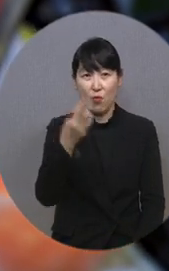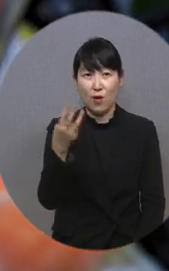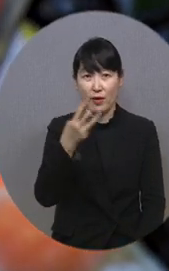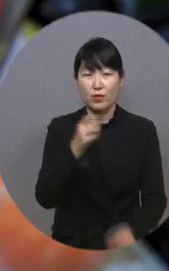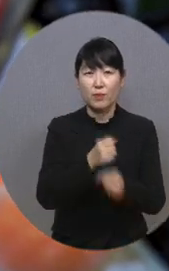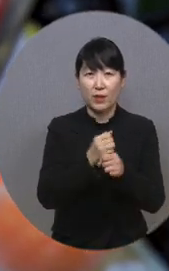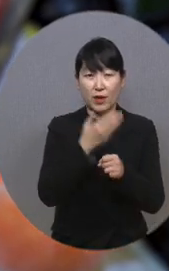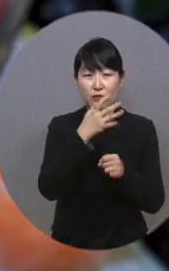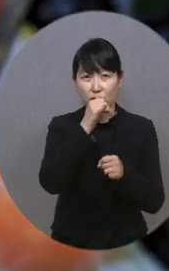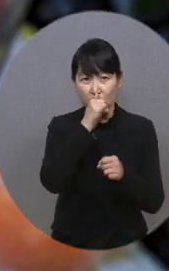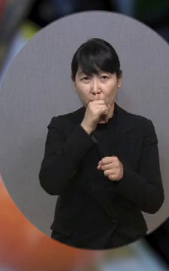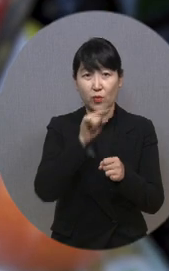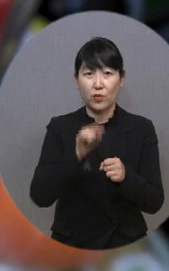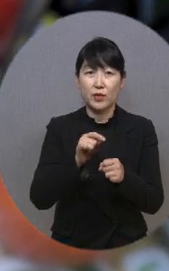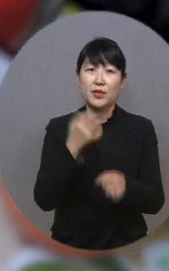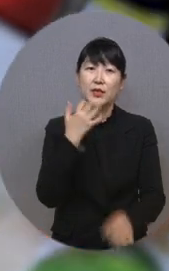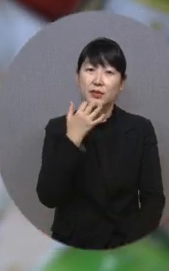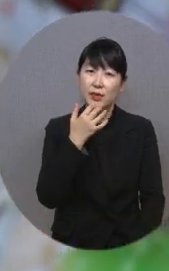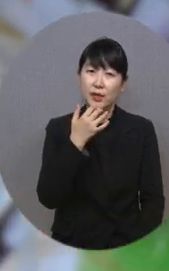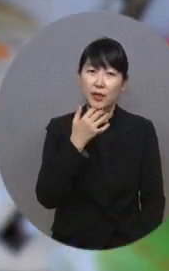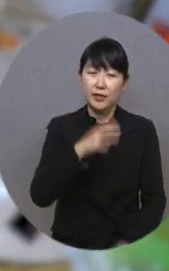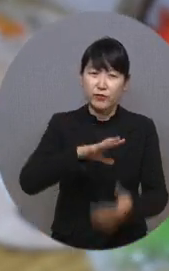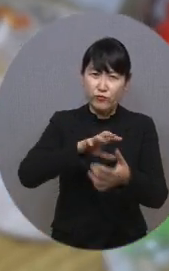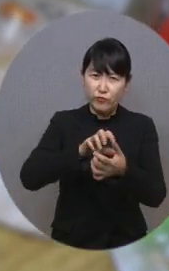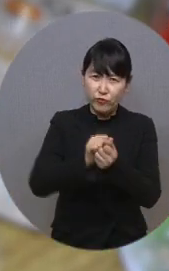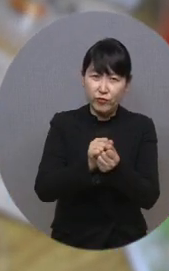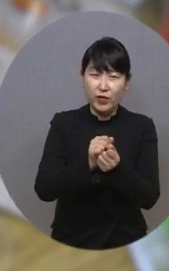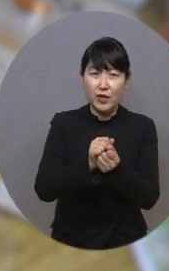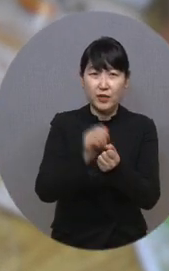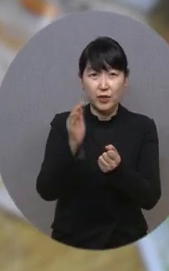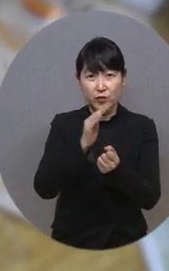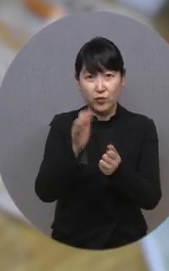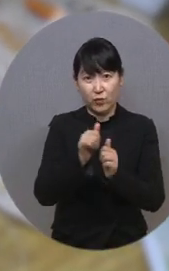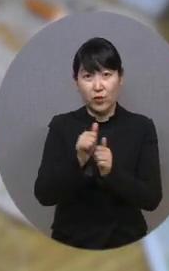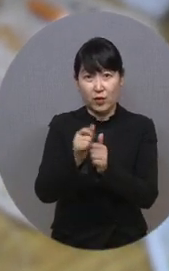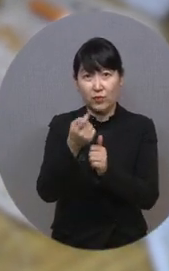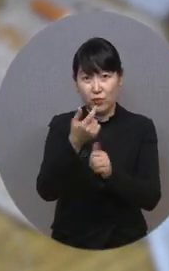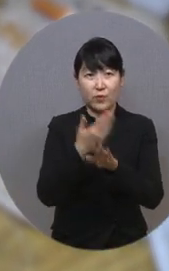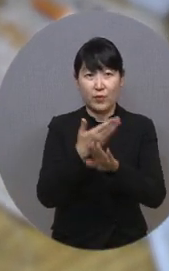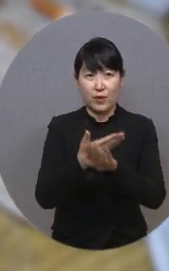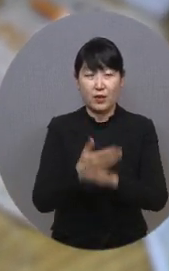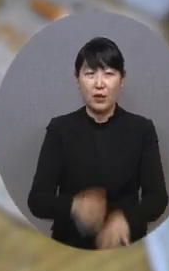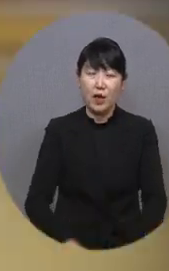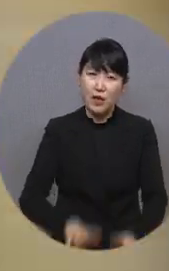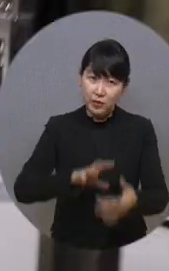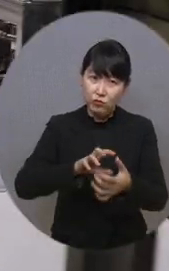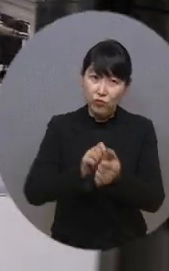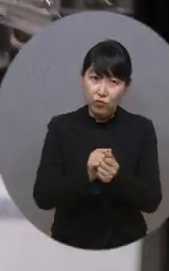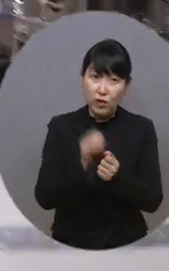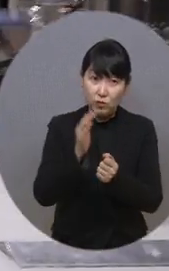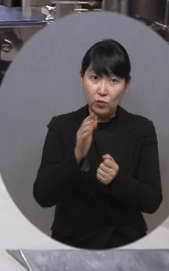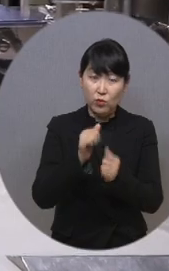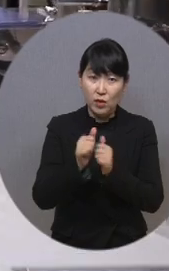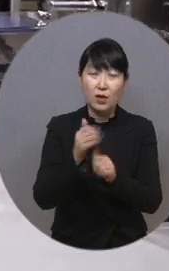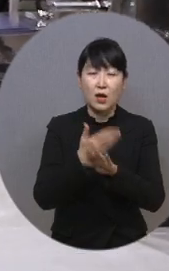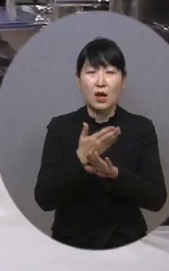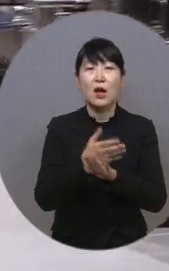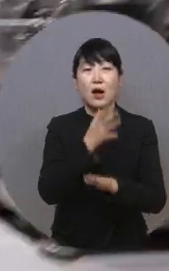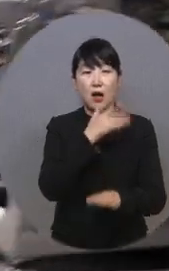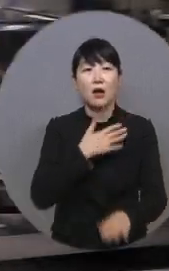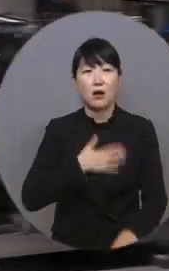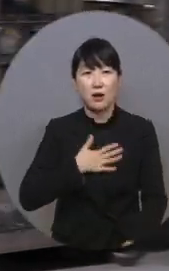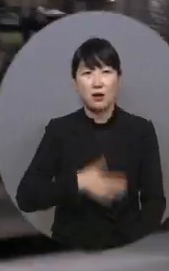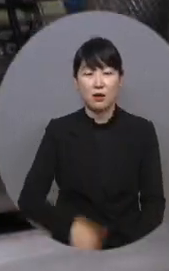따라 가지고 색깔은 달리 이렇게 바뀌게 됩니다. 아, 농축 정도? 예. 와,